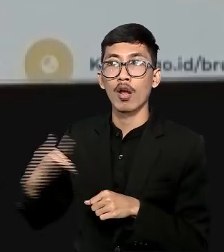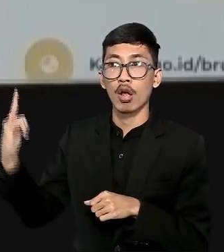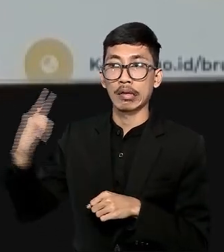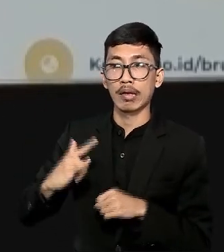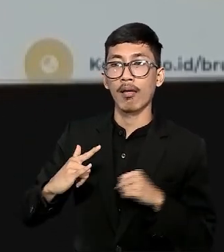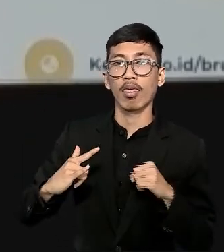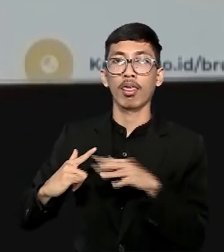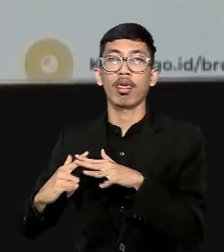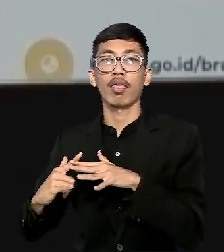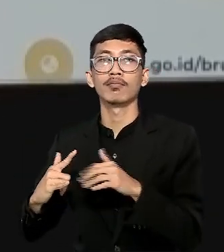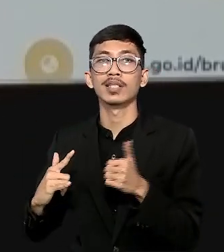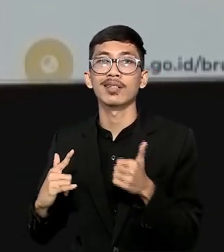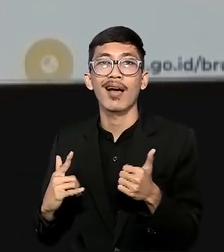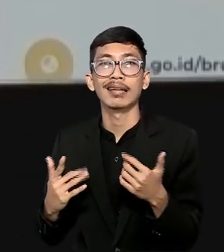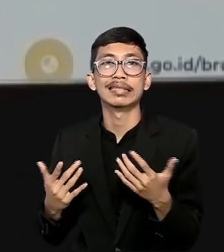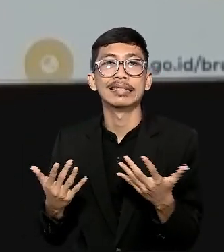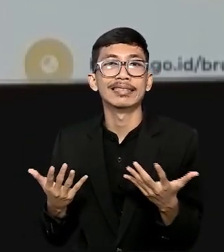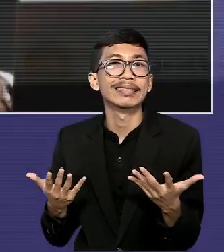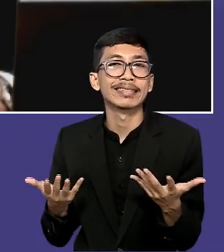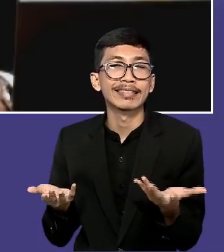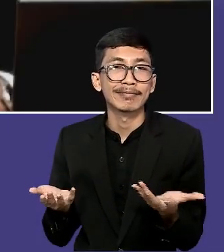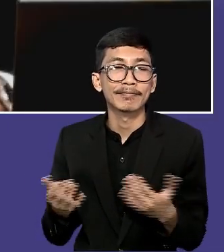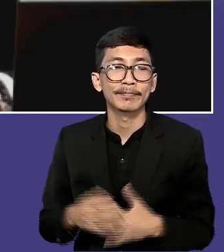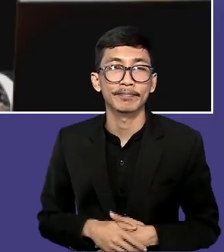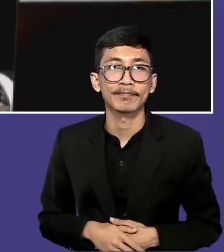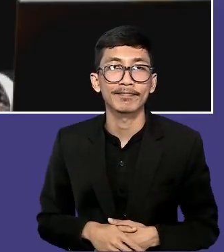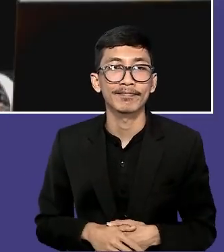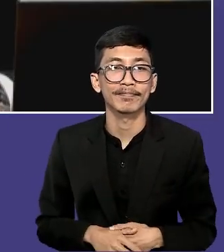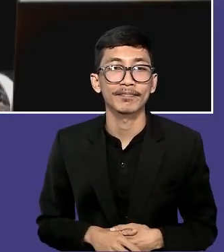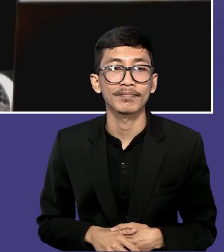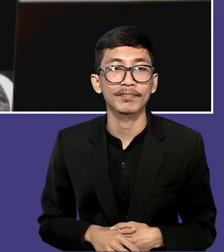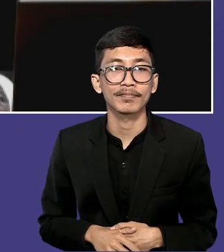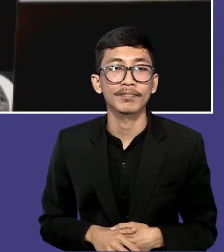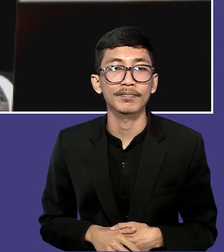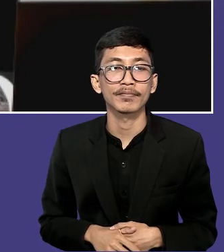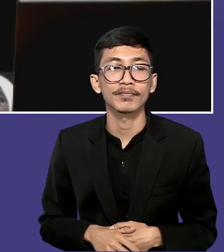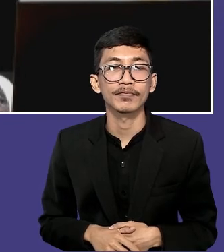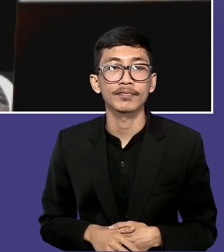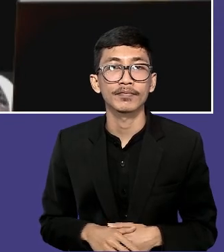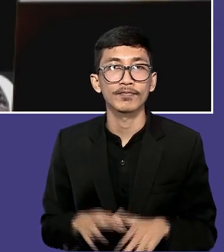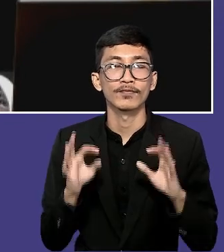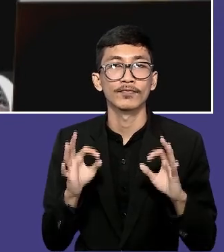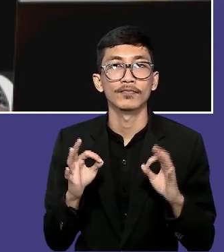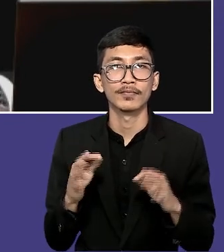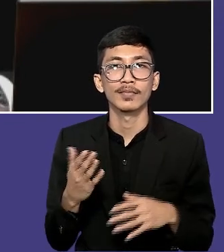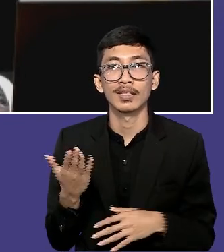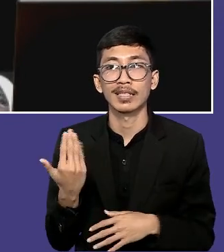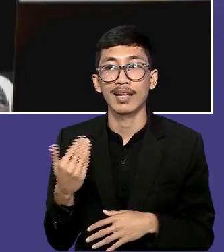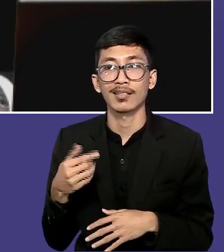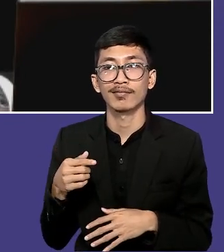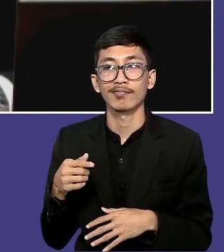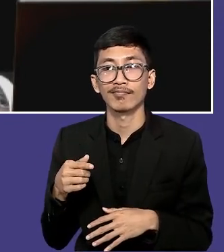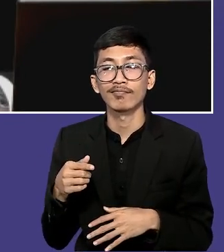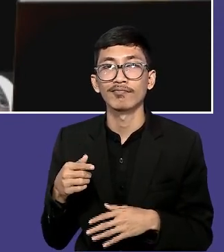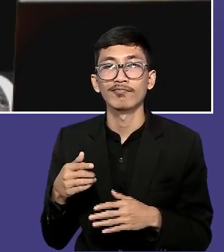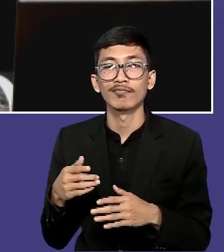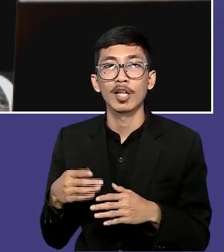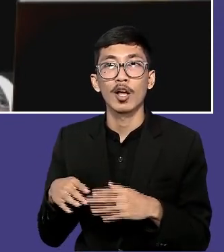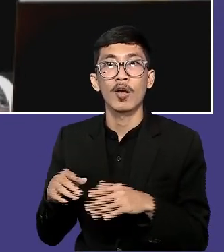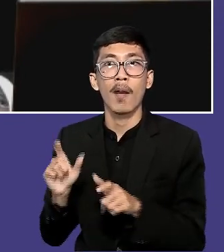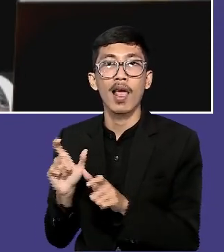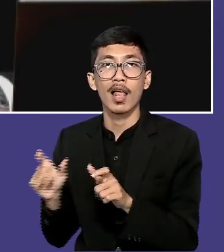Eropa baik saja jadikan Stefan ada ataupun himbauan terakhir tadi sebagai closing statement dari Anda terakhir saya ke